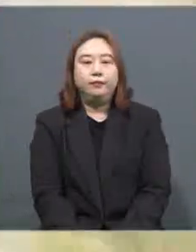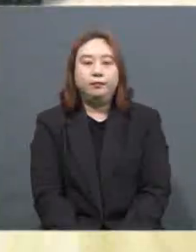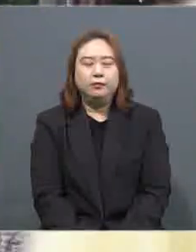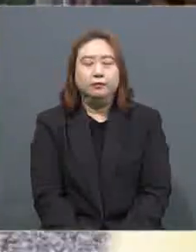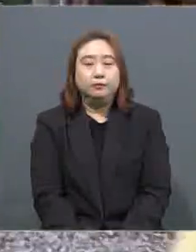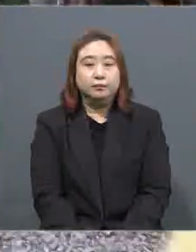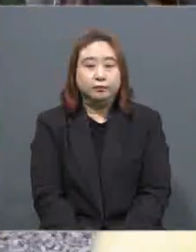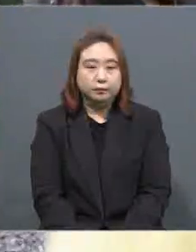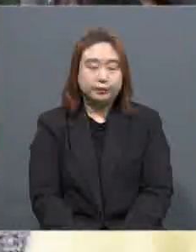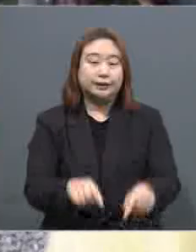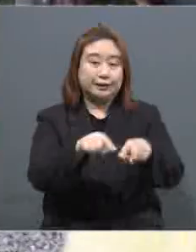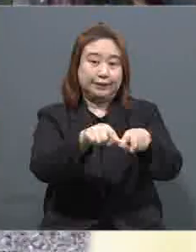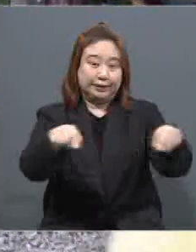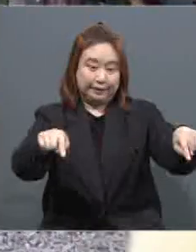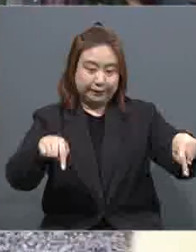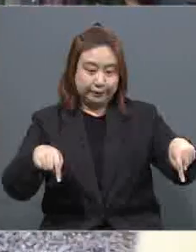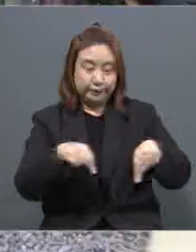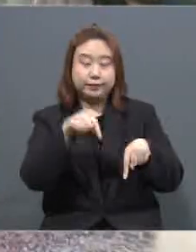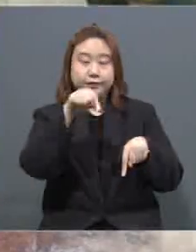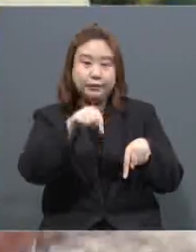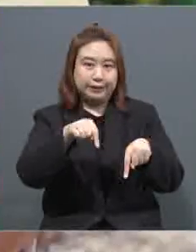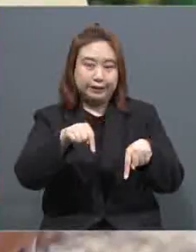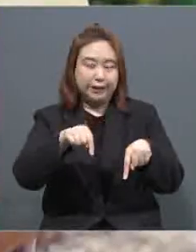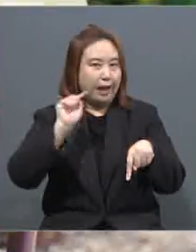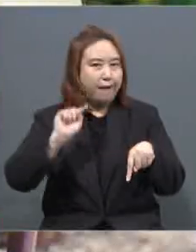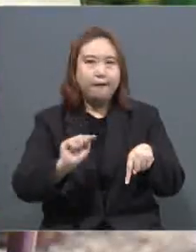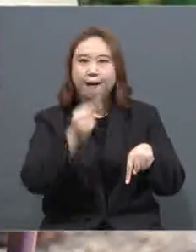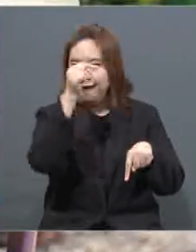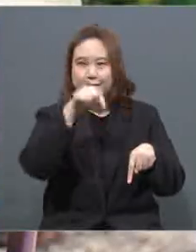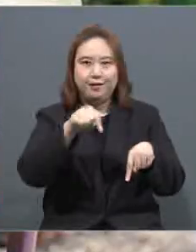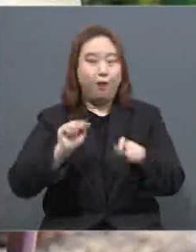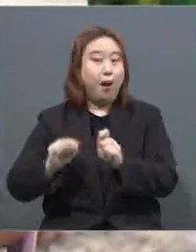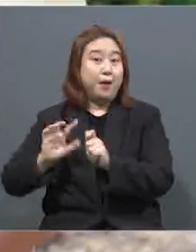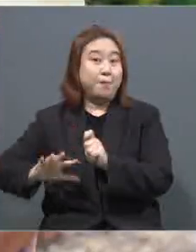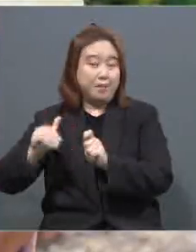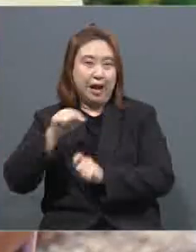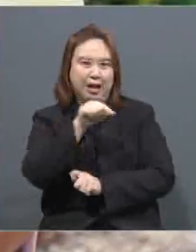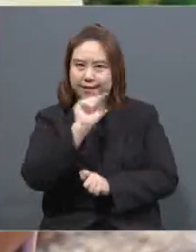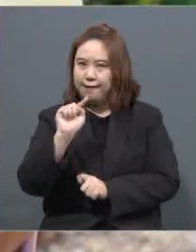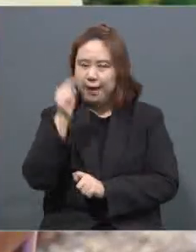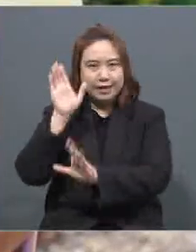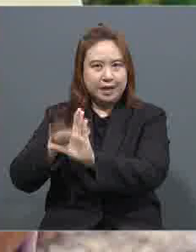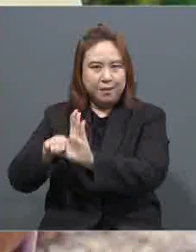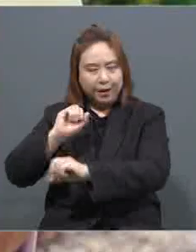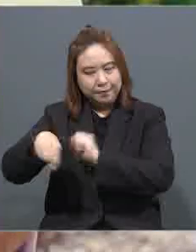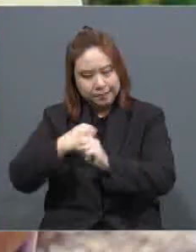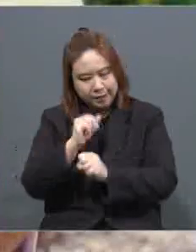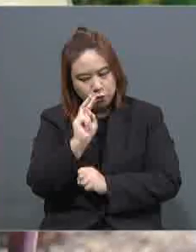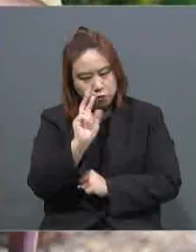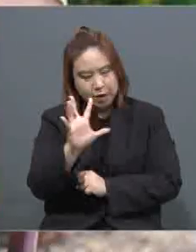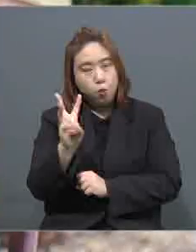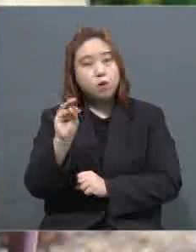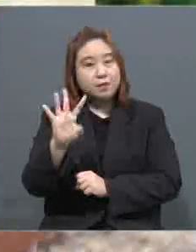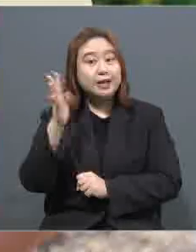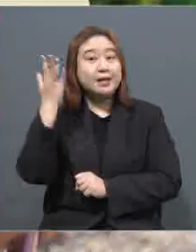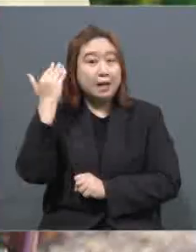สำหรับแปลงนี้นะครับแปลงพี่น้ำค้างนี่เป็นแปลงแรกๆของอำเภอเมืองที่สมัครเข้าร่วมโครงการเมื่อปี2564นะครับอย่าง